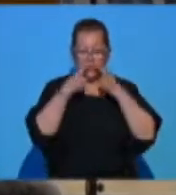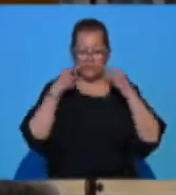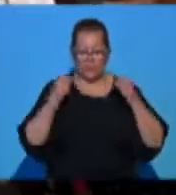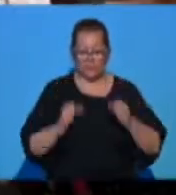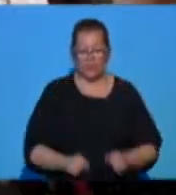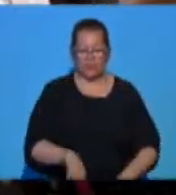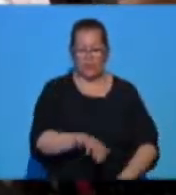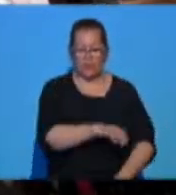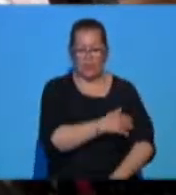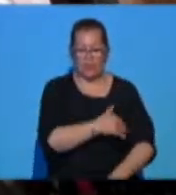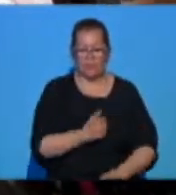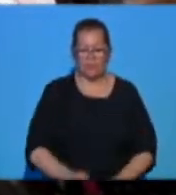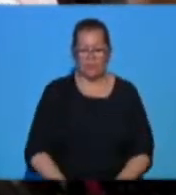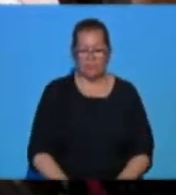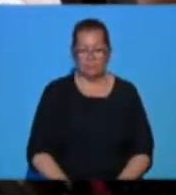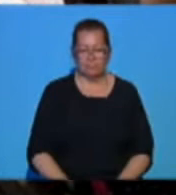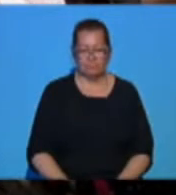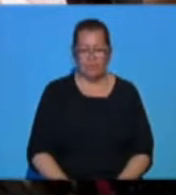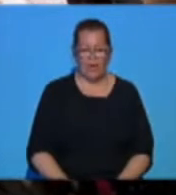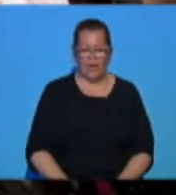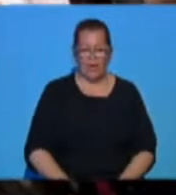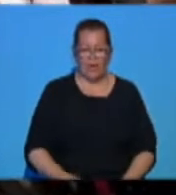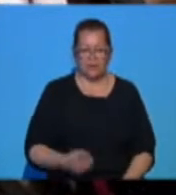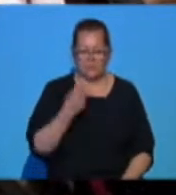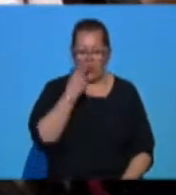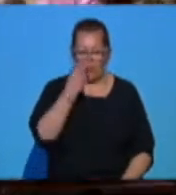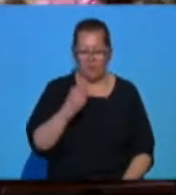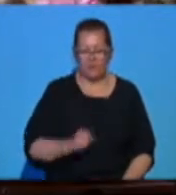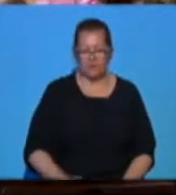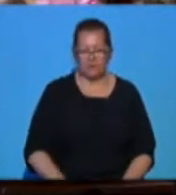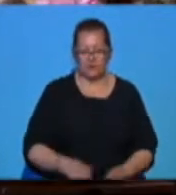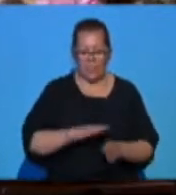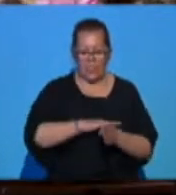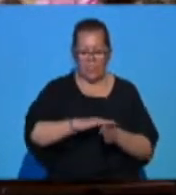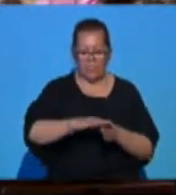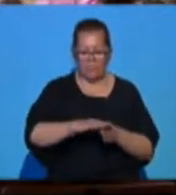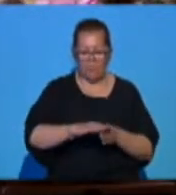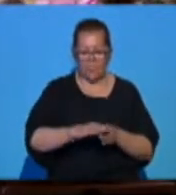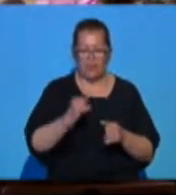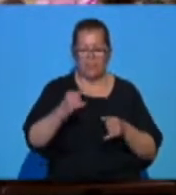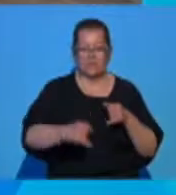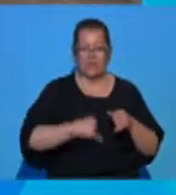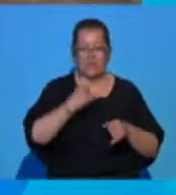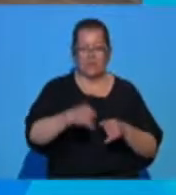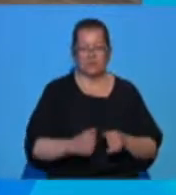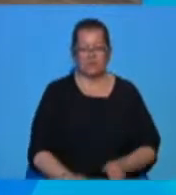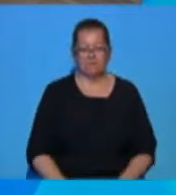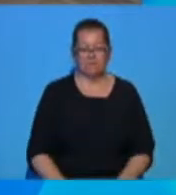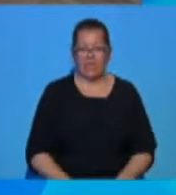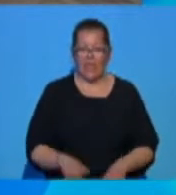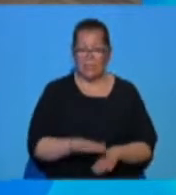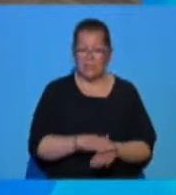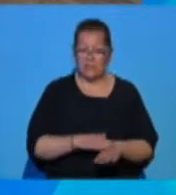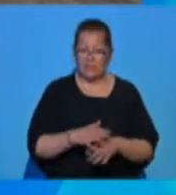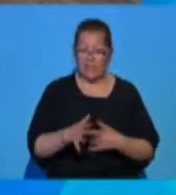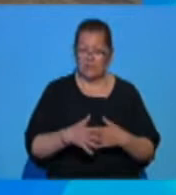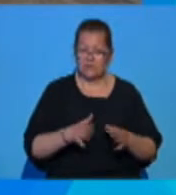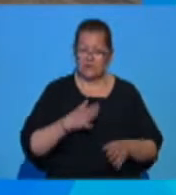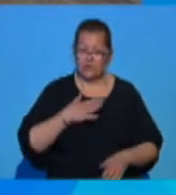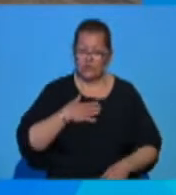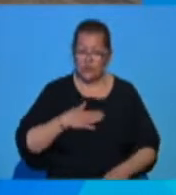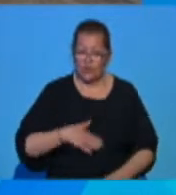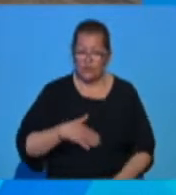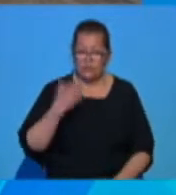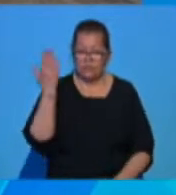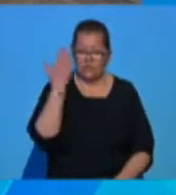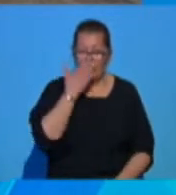ale elevilor au consacrat Colegiul Național Carol I la nivel internațional. Sensibili, talentați și mai